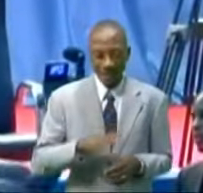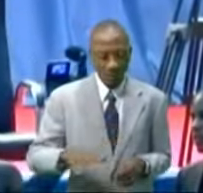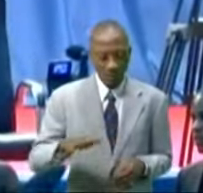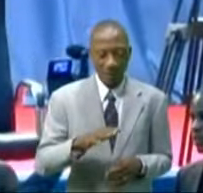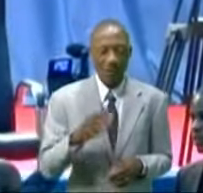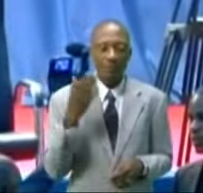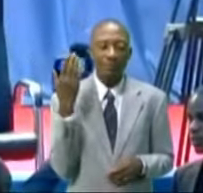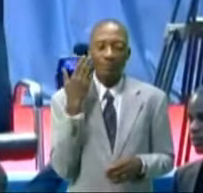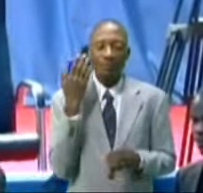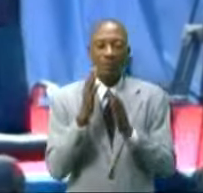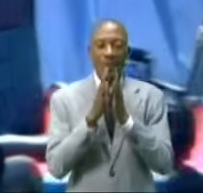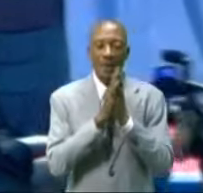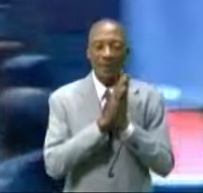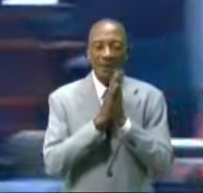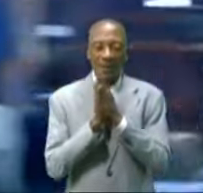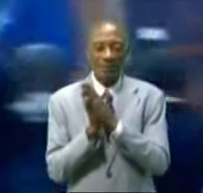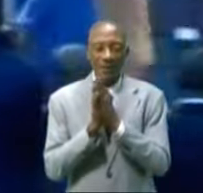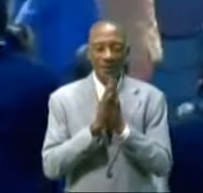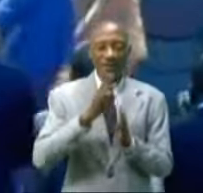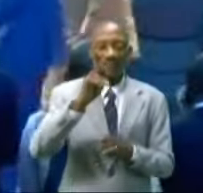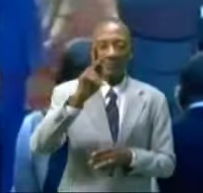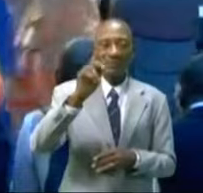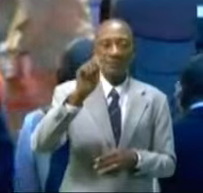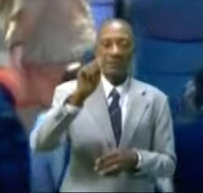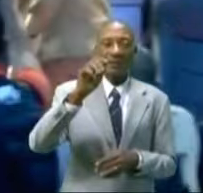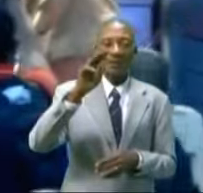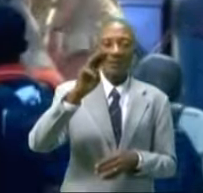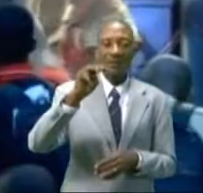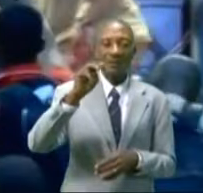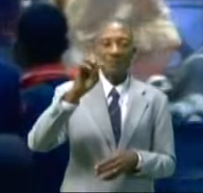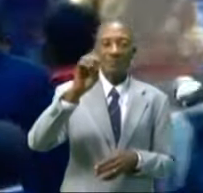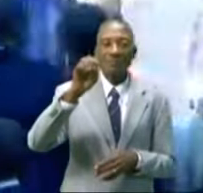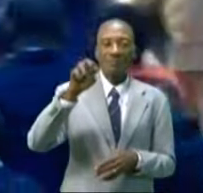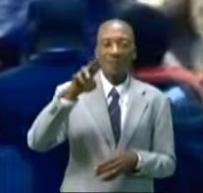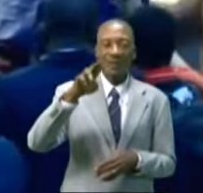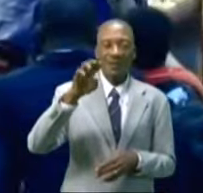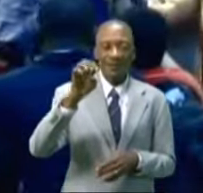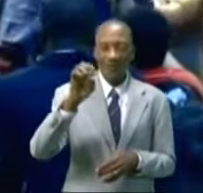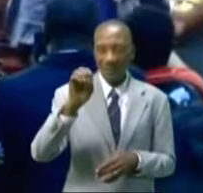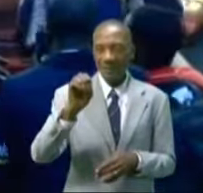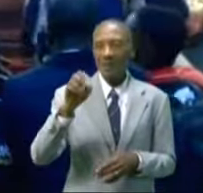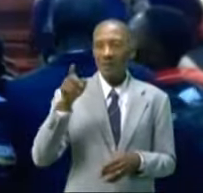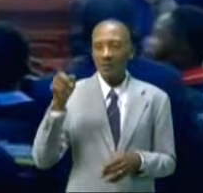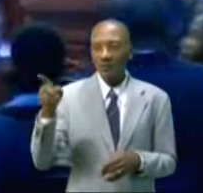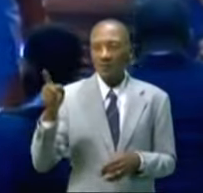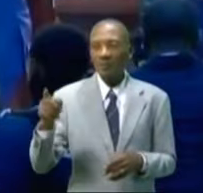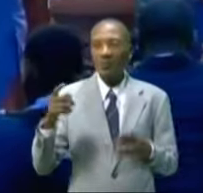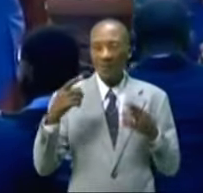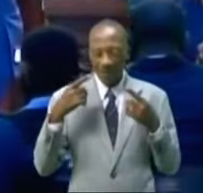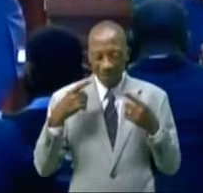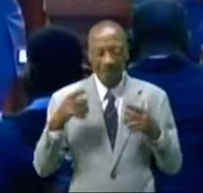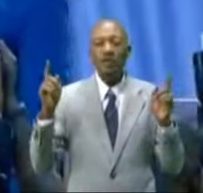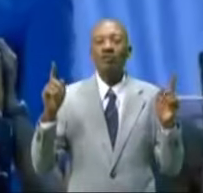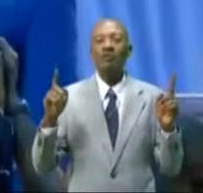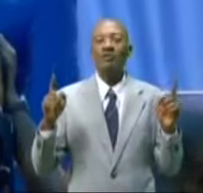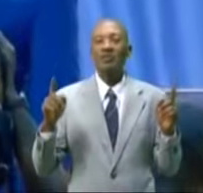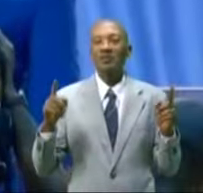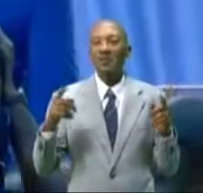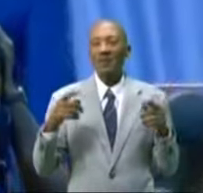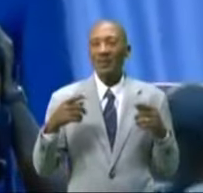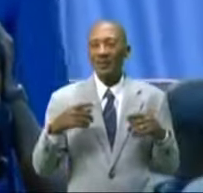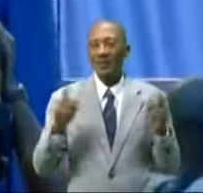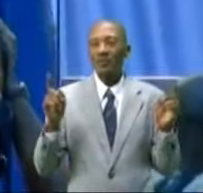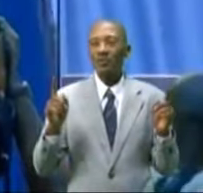soit 183 voix sur 372 votants face à ses deux challengers, Christophe Mbosoko